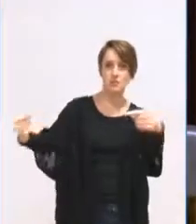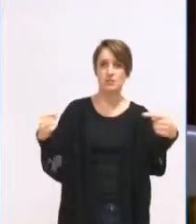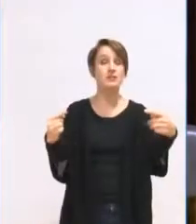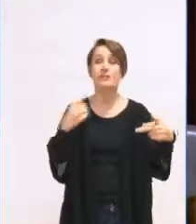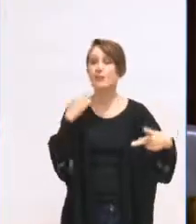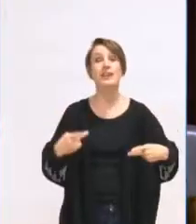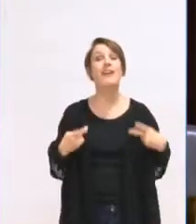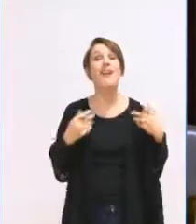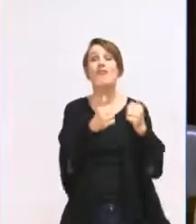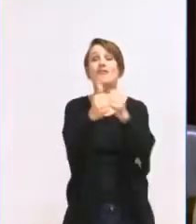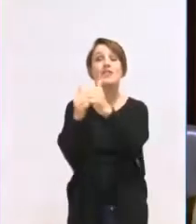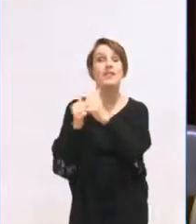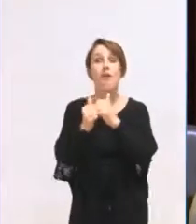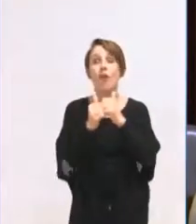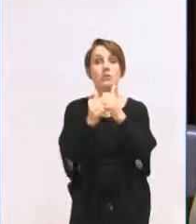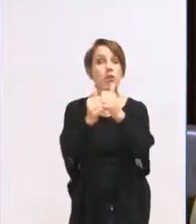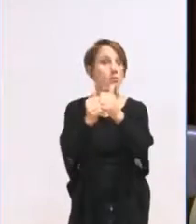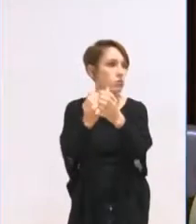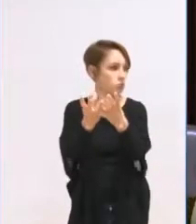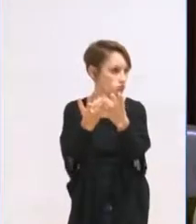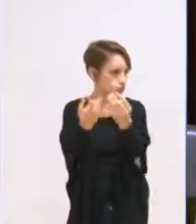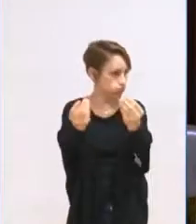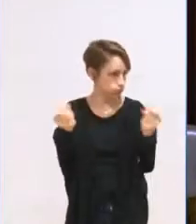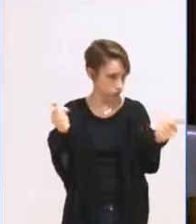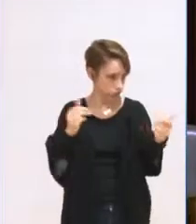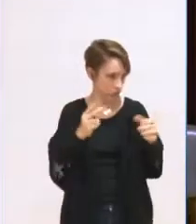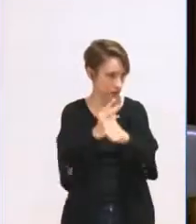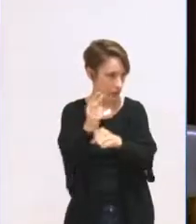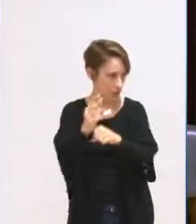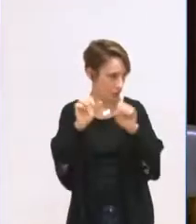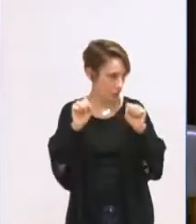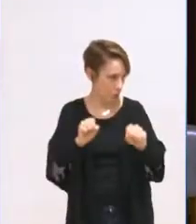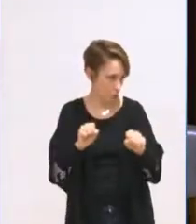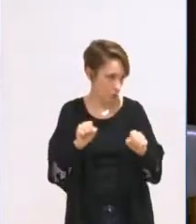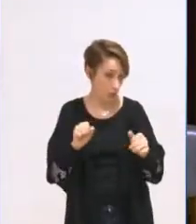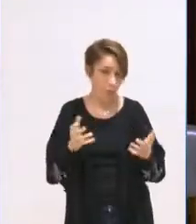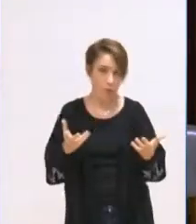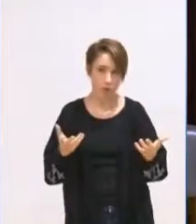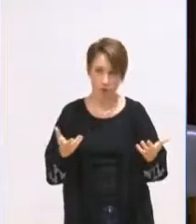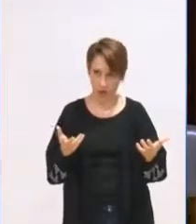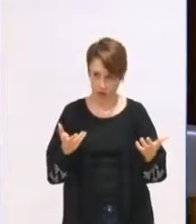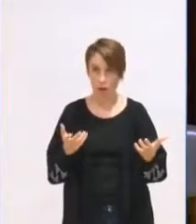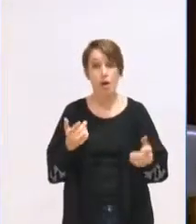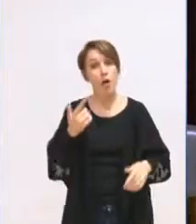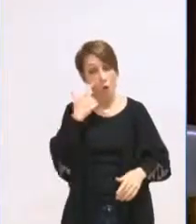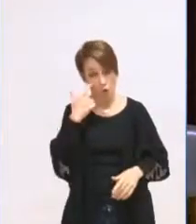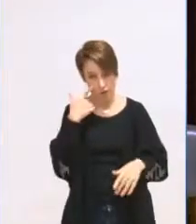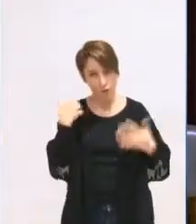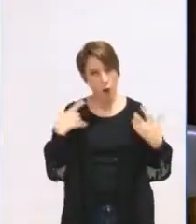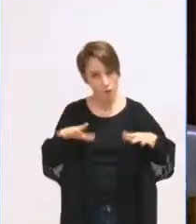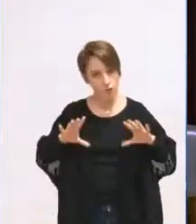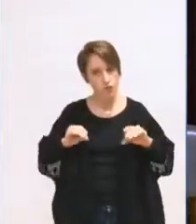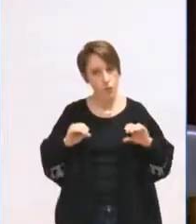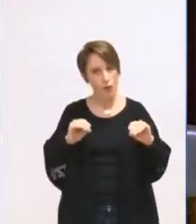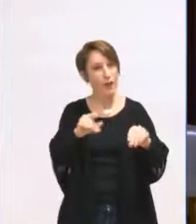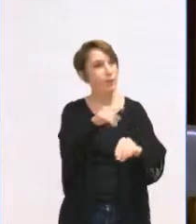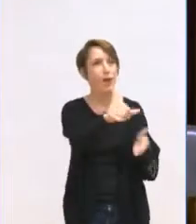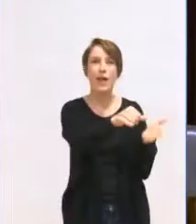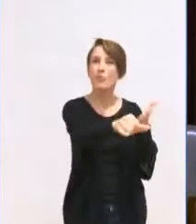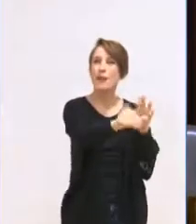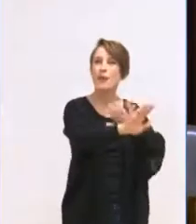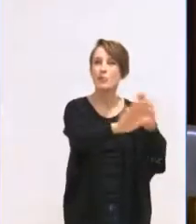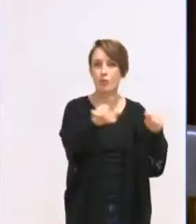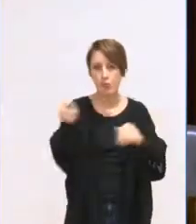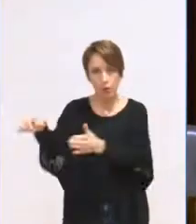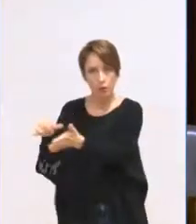ensemble, que les gens ne veulent plus écouter ni entendre tellement ça a été galvaudé. Mais là, on va toucher du doigt une difficulté que nous n'avions